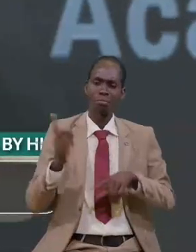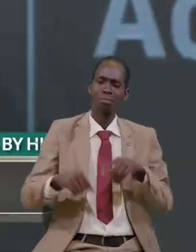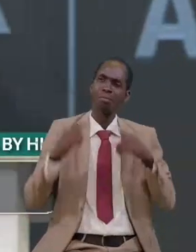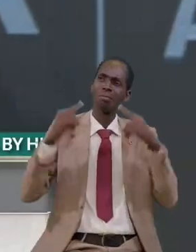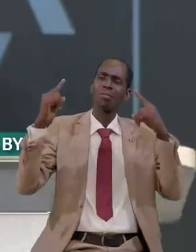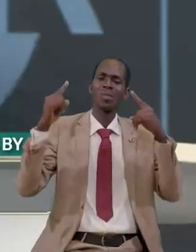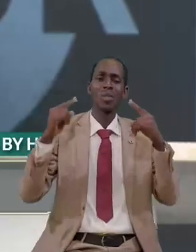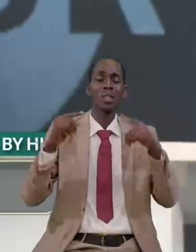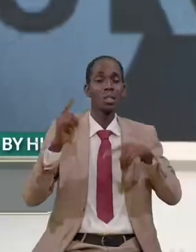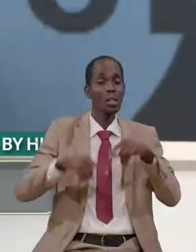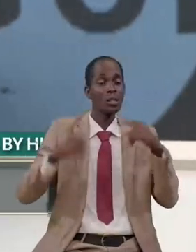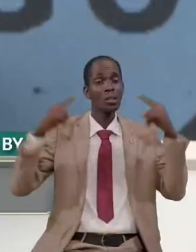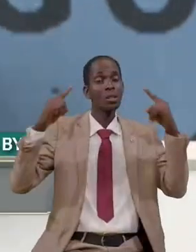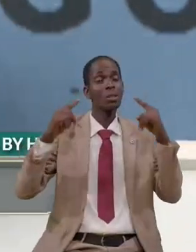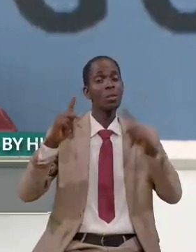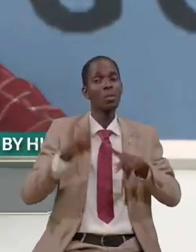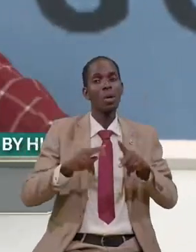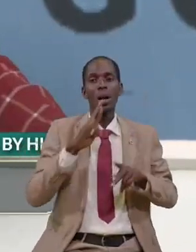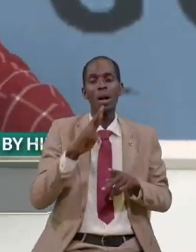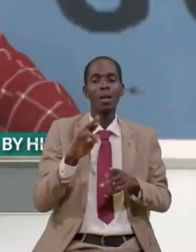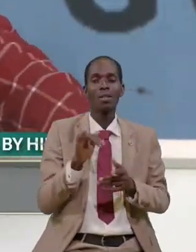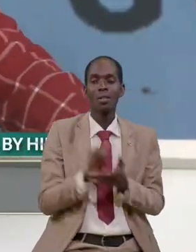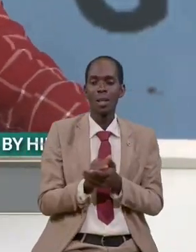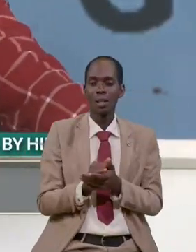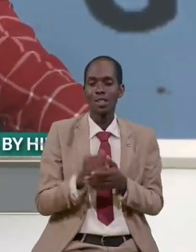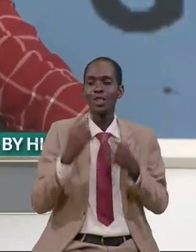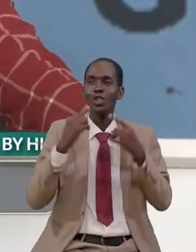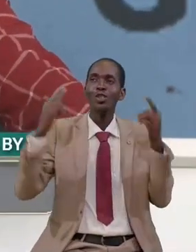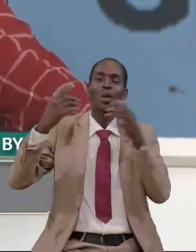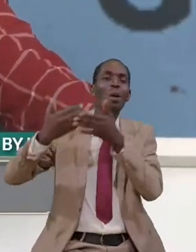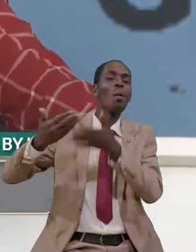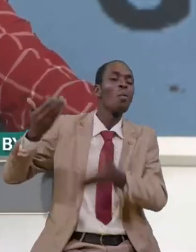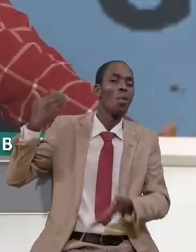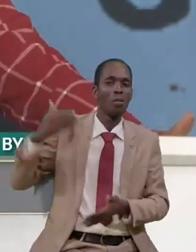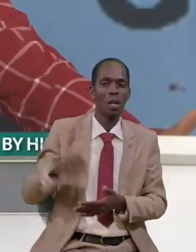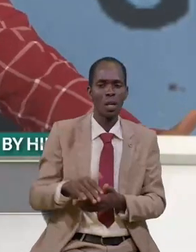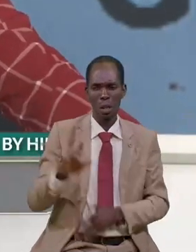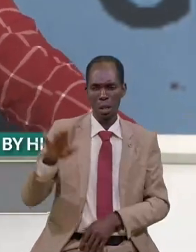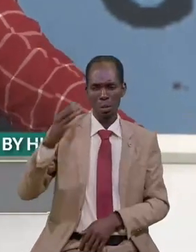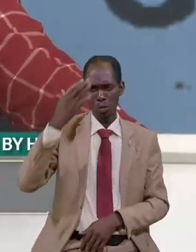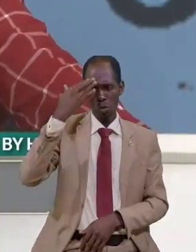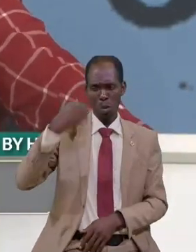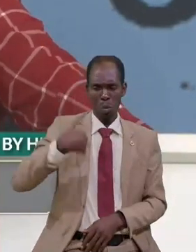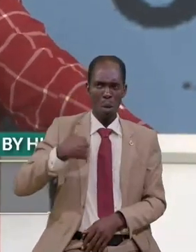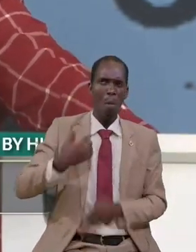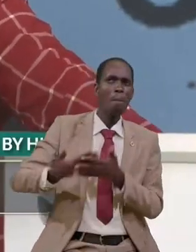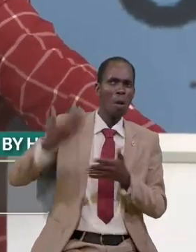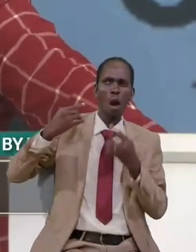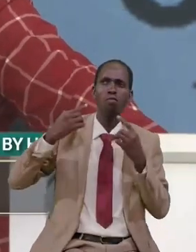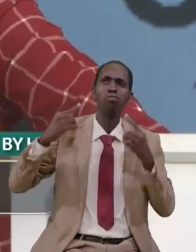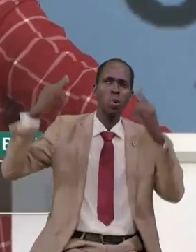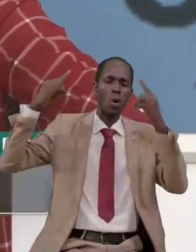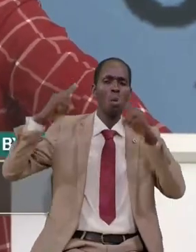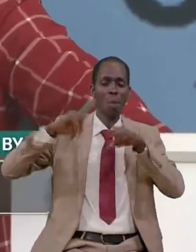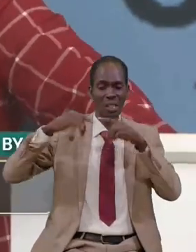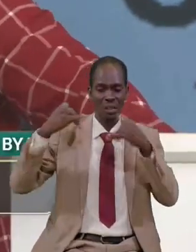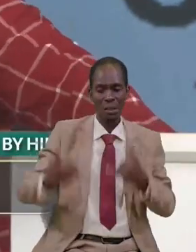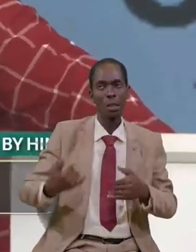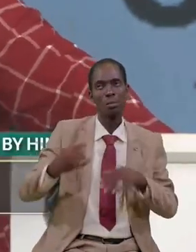Ce dont le succès est conjugué au passé. Oh, j'étais frère, il réussissait. Ah,